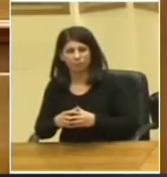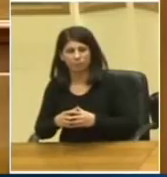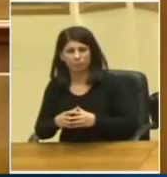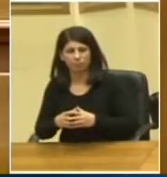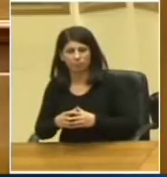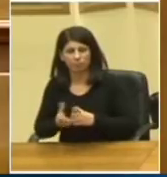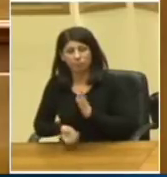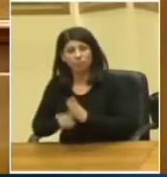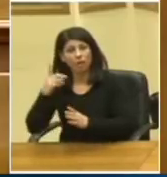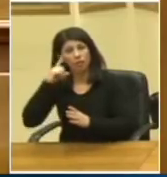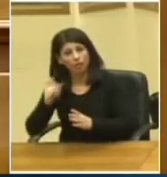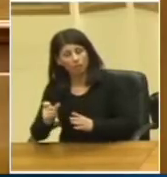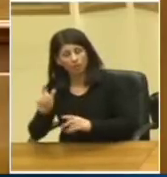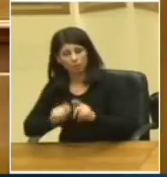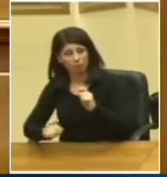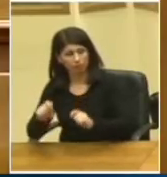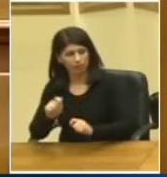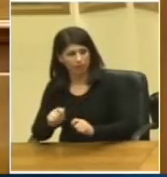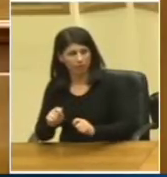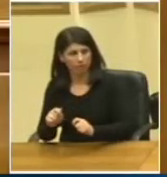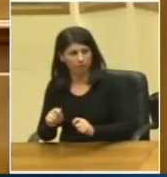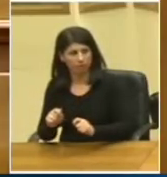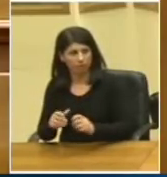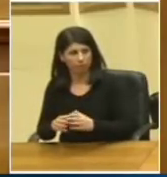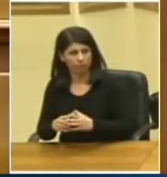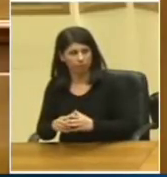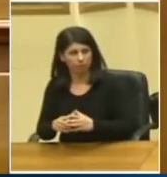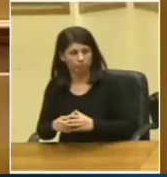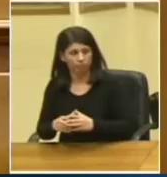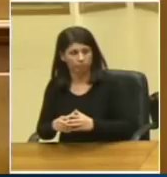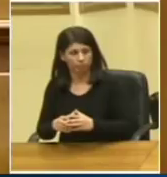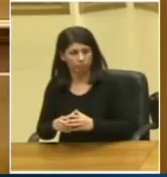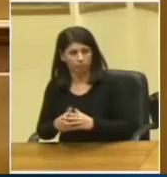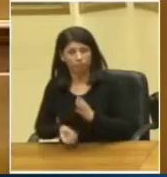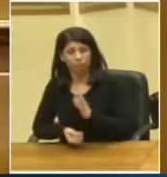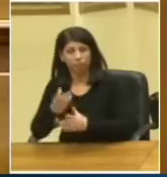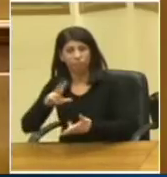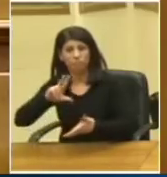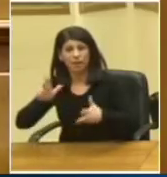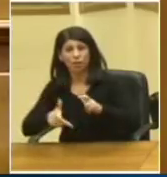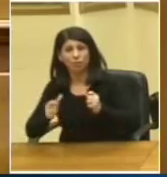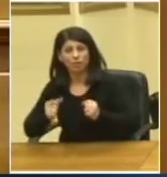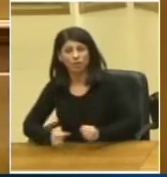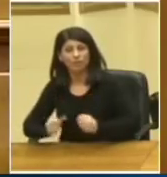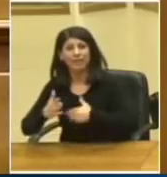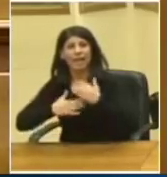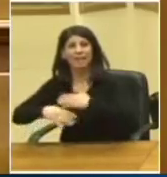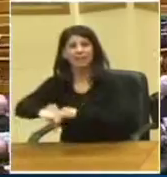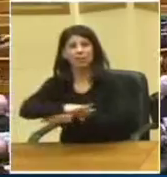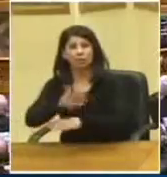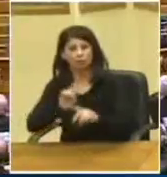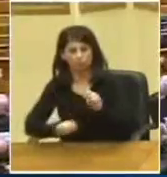και τα νέα δεδομένα που έχουν δημιουργήσει, η νέα παγκόσμια θεσμική αρχιτεκτονική που έχει